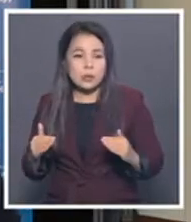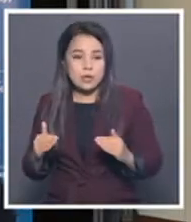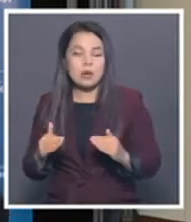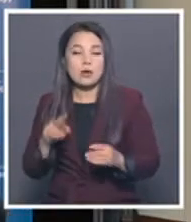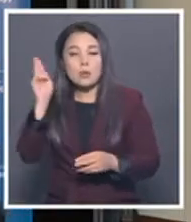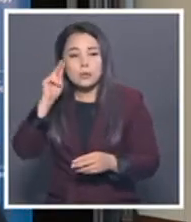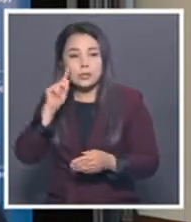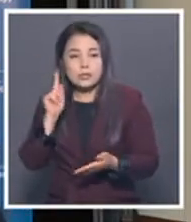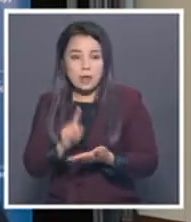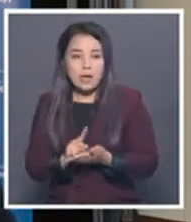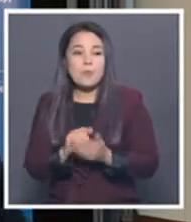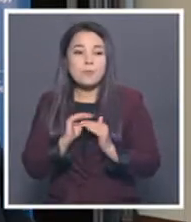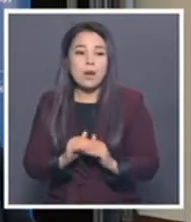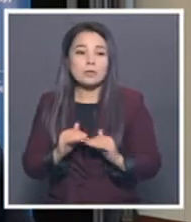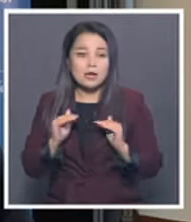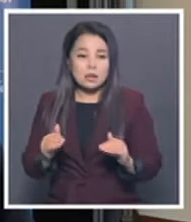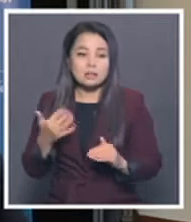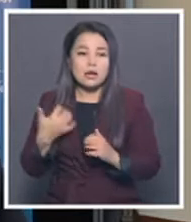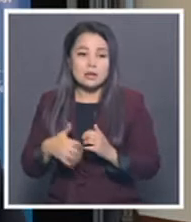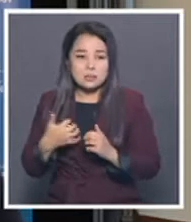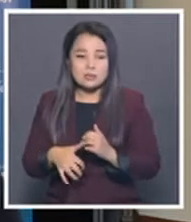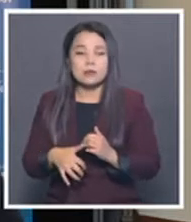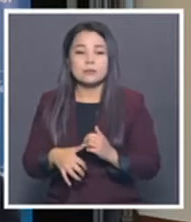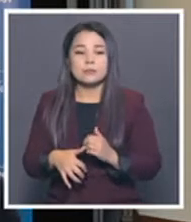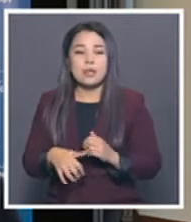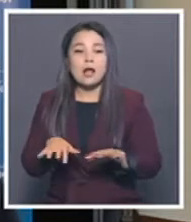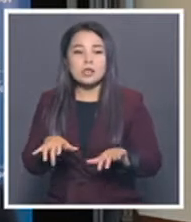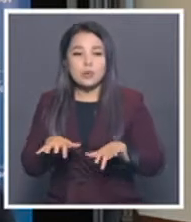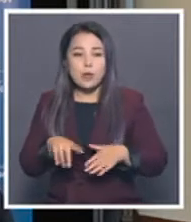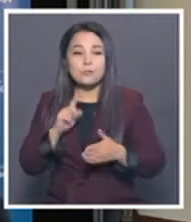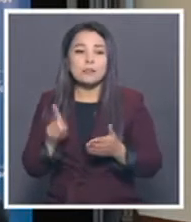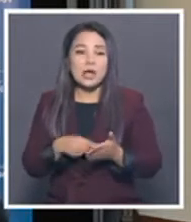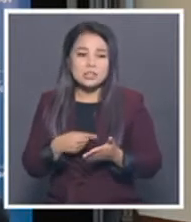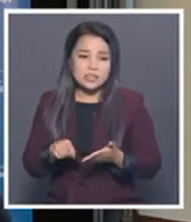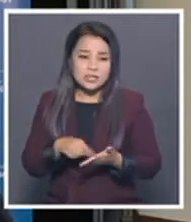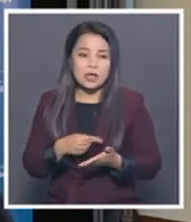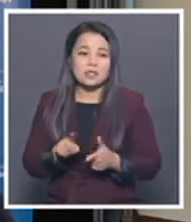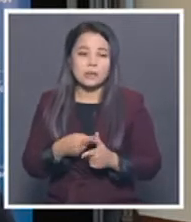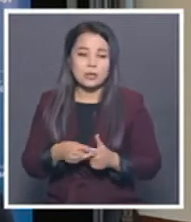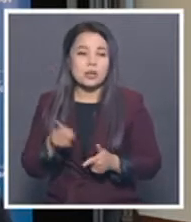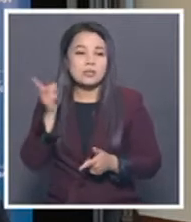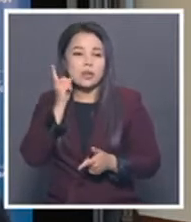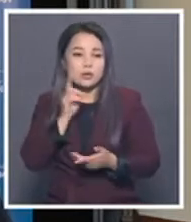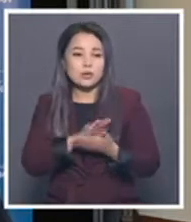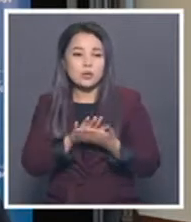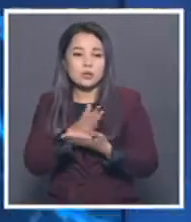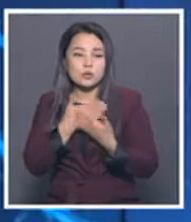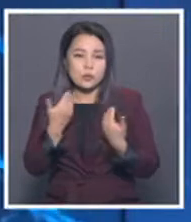және кейбір балаларымыздың арасында компьютер, планшет немесе смартфон жоқ.